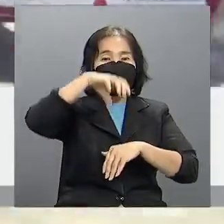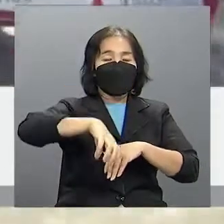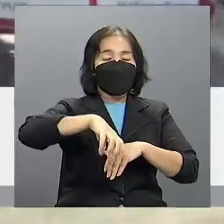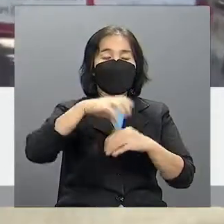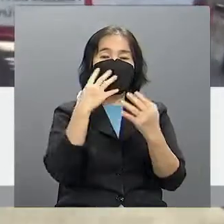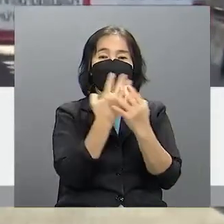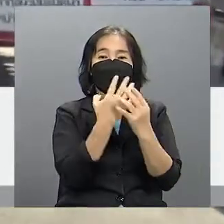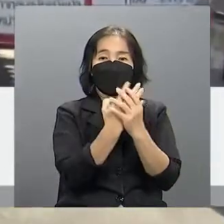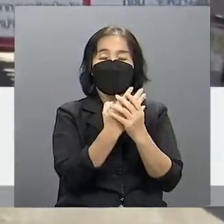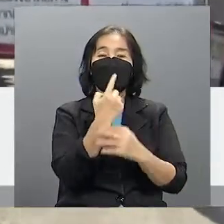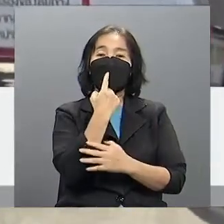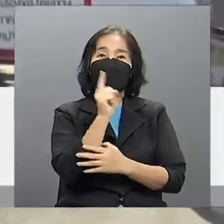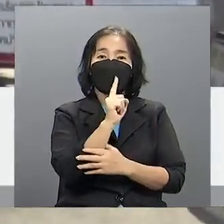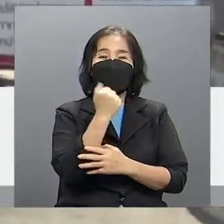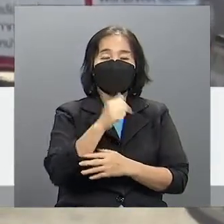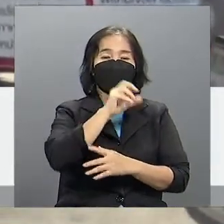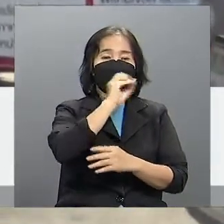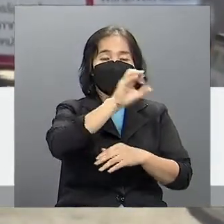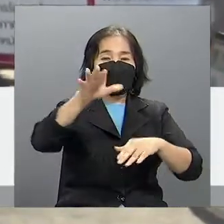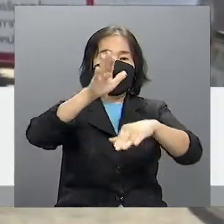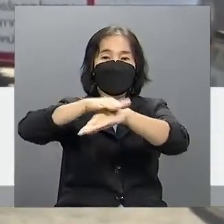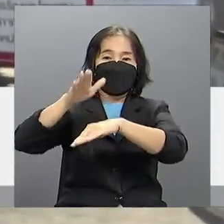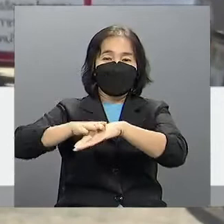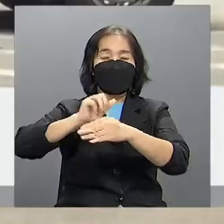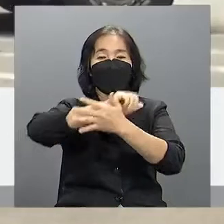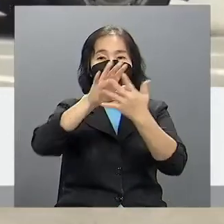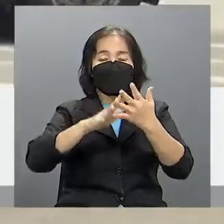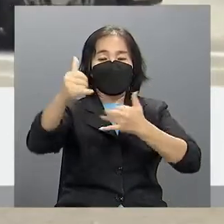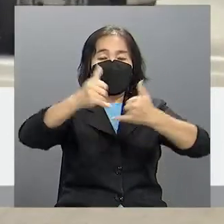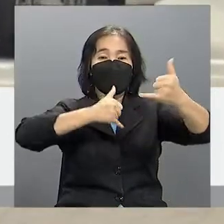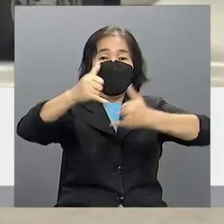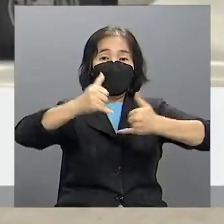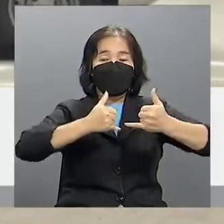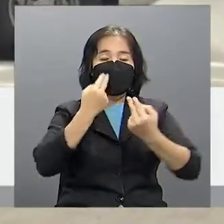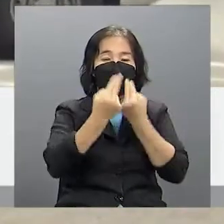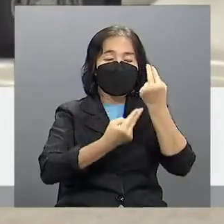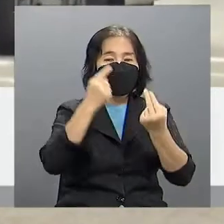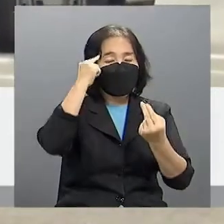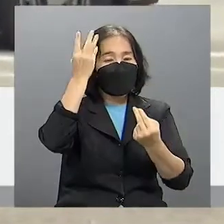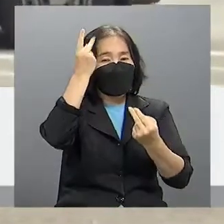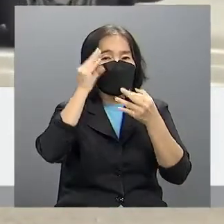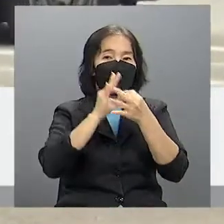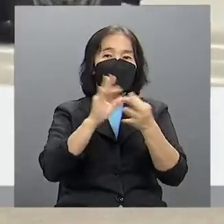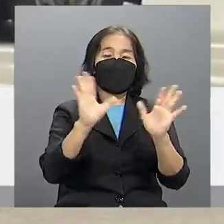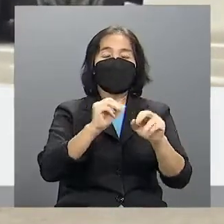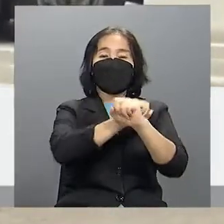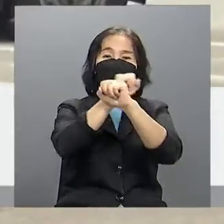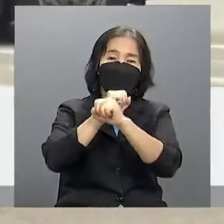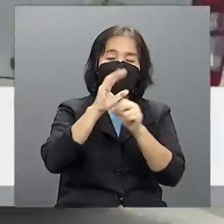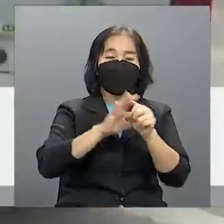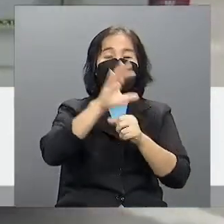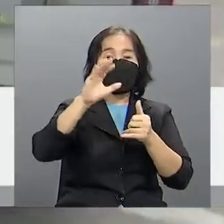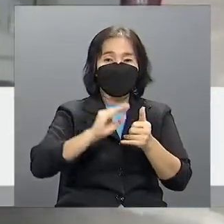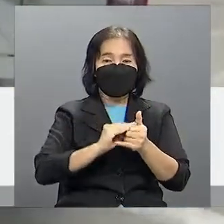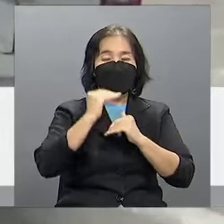ได้ออกประกาศให้ญาติผู้ต้องขังรับทราบถึงแนวทางการปฏิบัติคลายความวิตกกังวลเพื่อการป้องกันและควบคุมโรคให้จำกัดวง